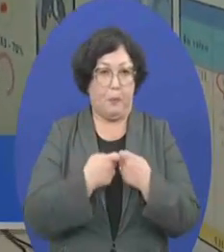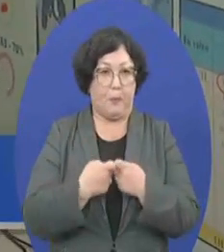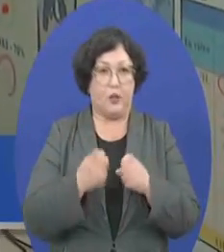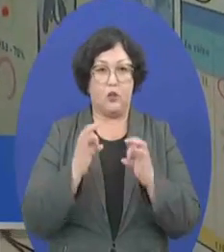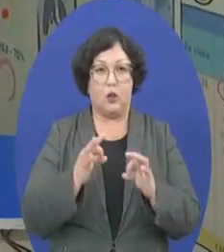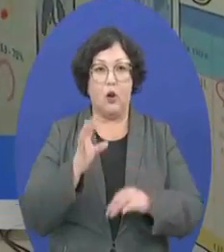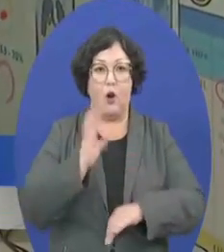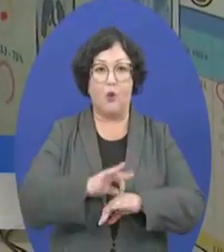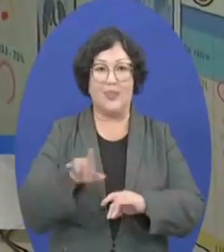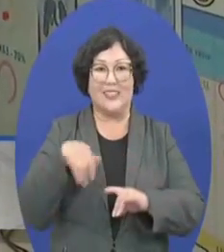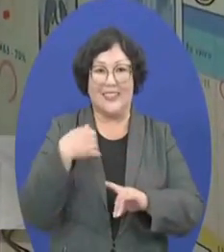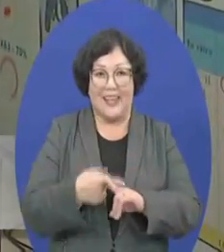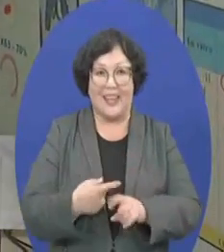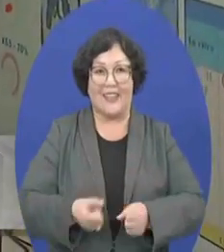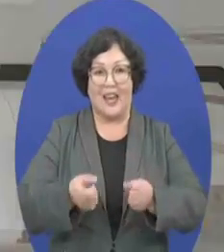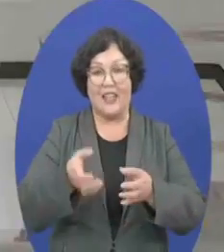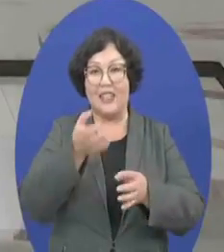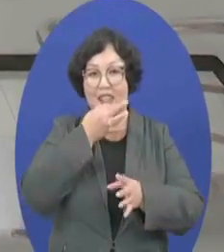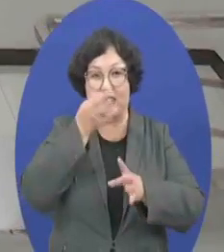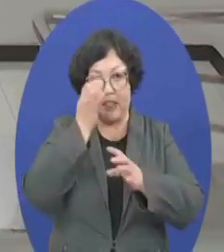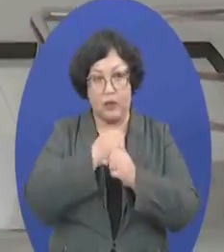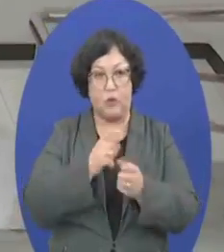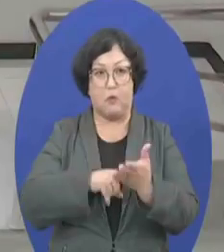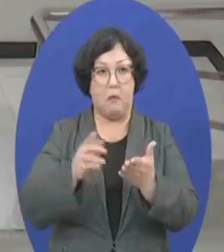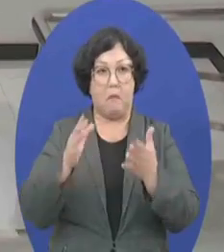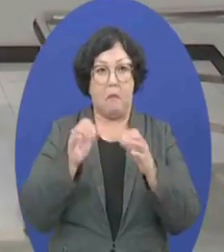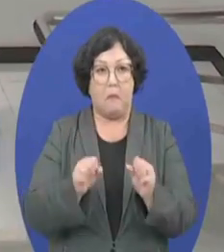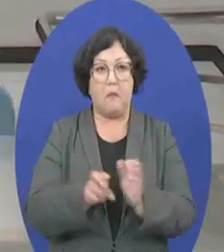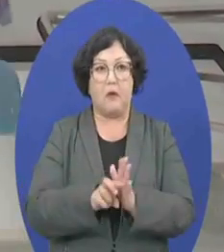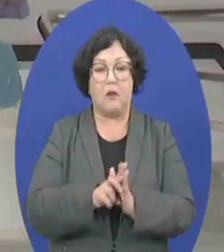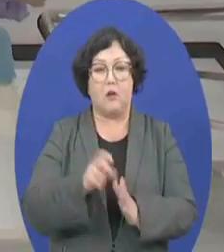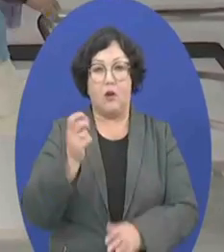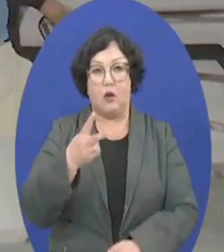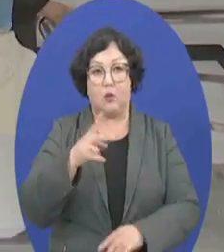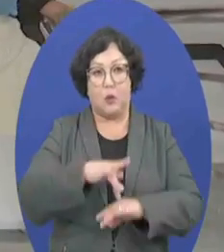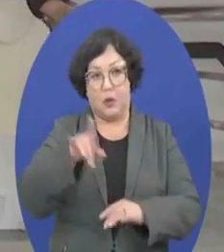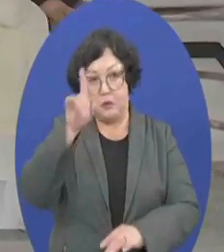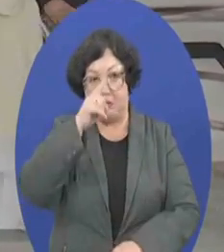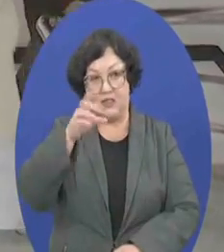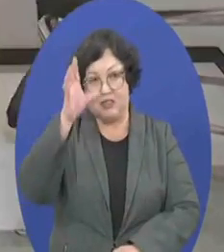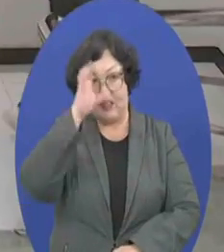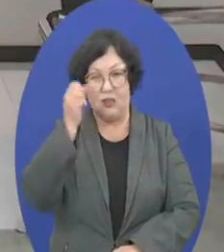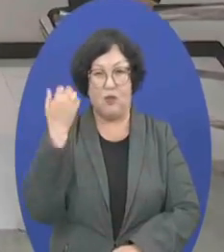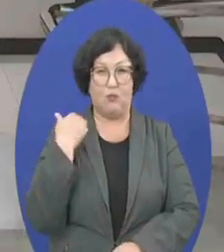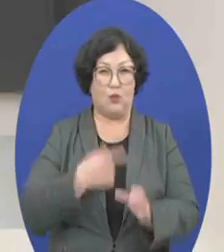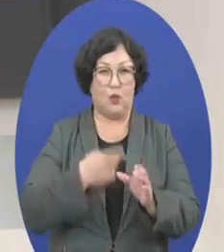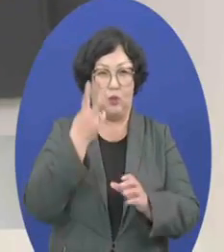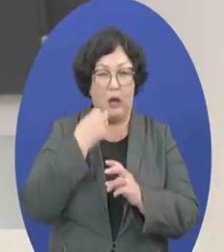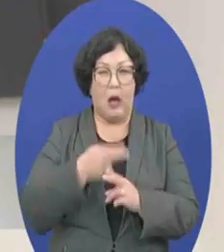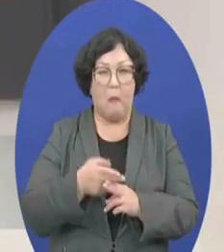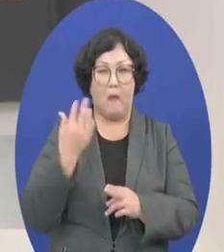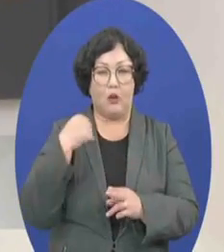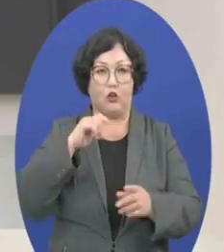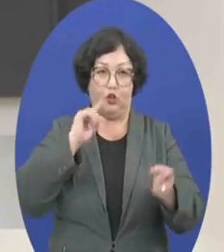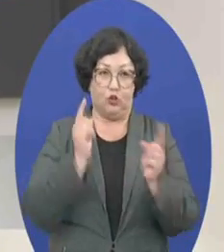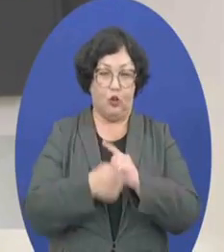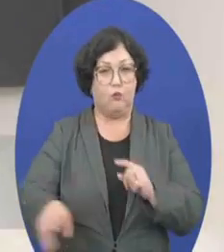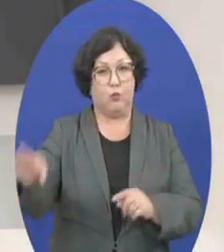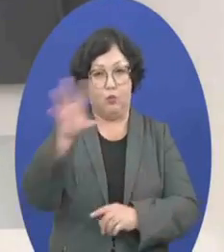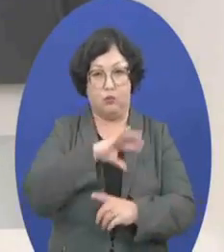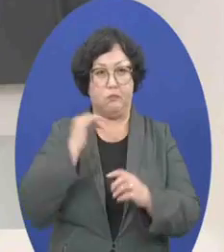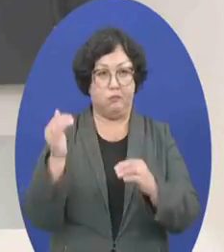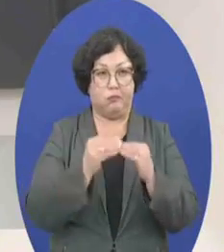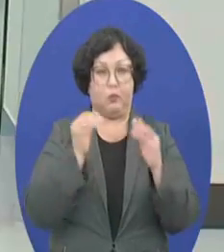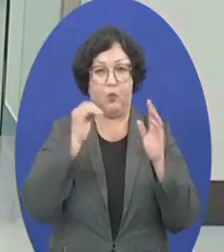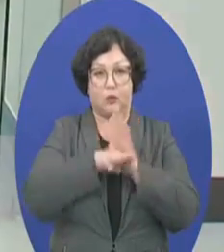юу өвчин дахил тах юм бол эрт илрүүлэг байх нь байна. Сайд нарын 2-р төвмлэг гэж зөвхөн дарга нарт үйлчилдэг байсан газар одоо бүх хүмүүст